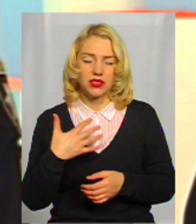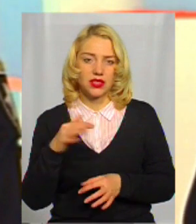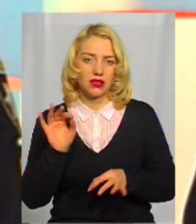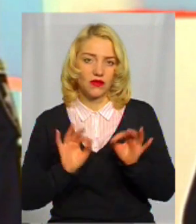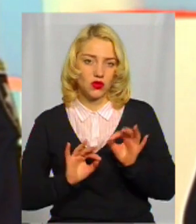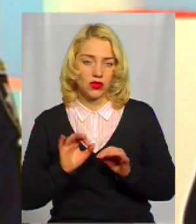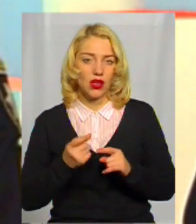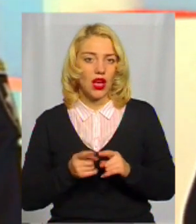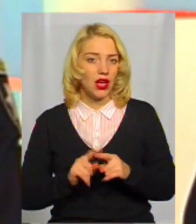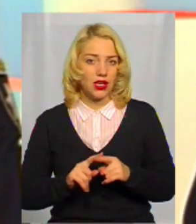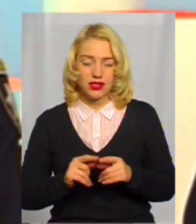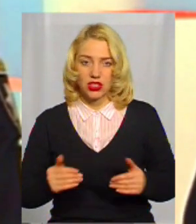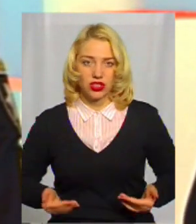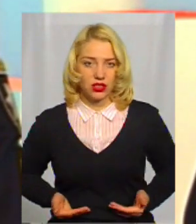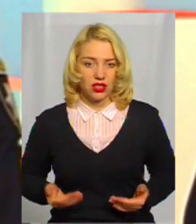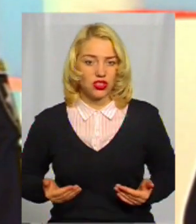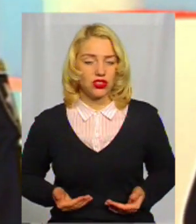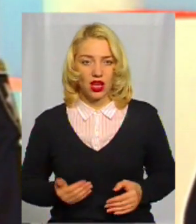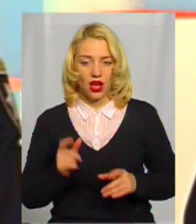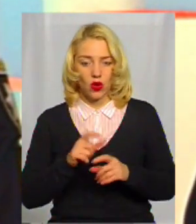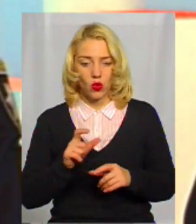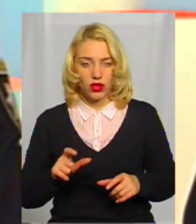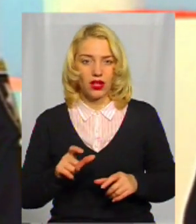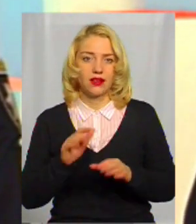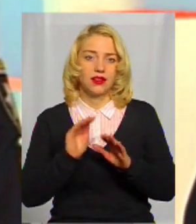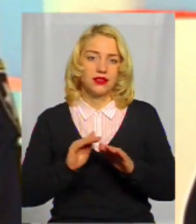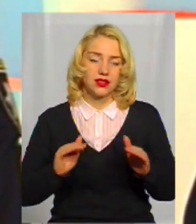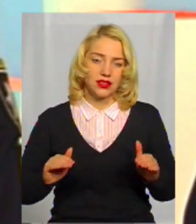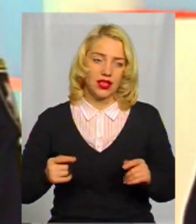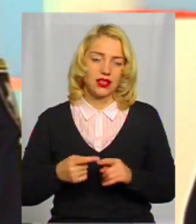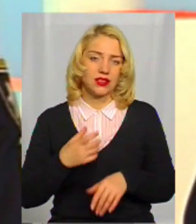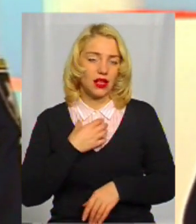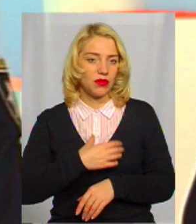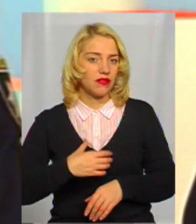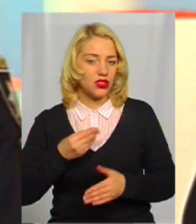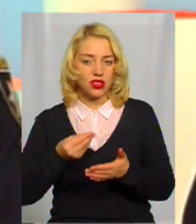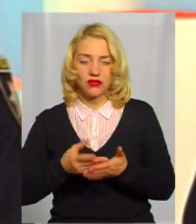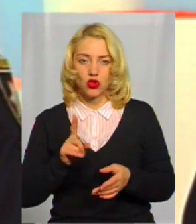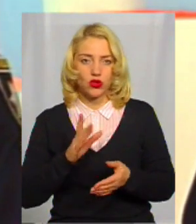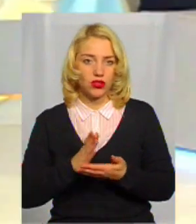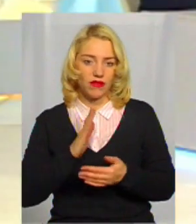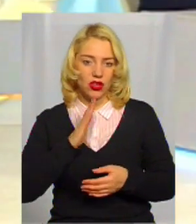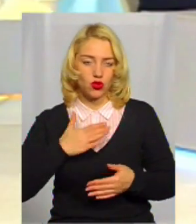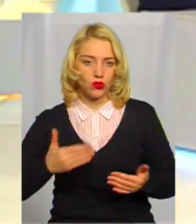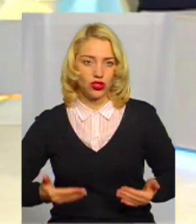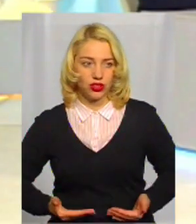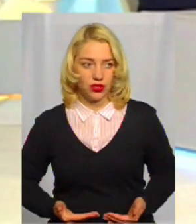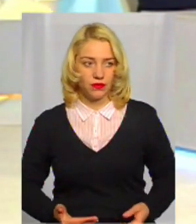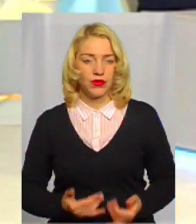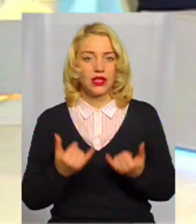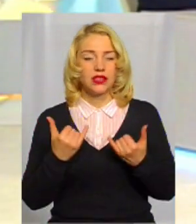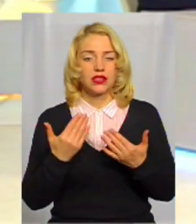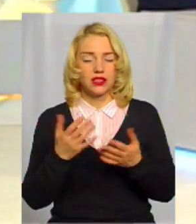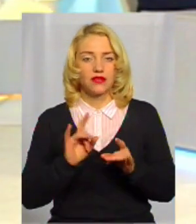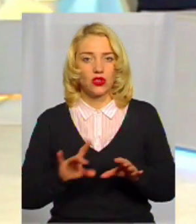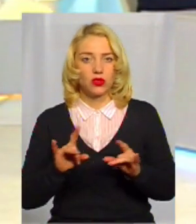5-10%, а це життя. Життя людей, життя дітей є самим найважливішим, найціннішим, що є в нашому житті. Зараз ви